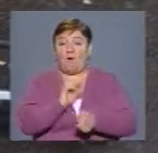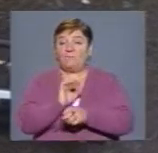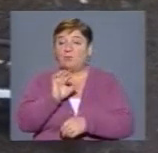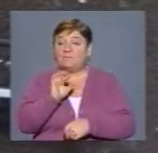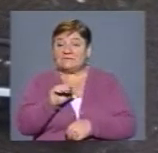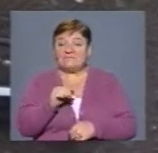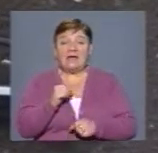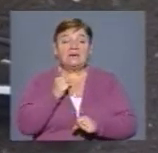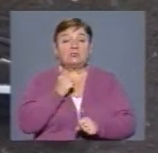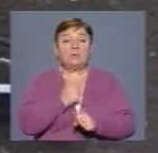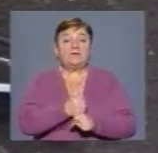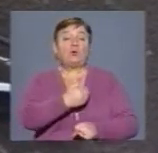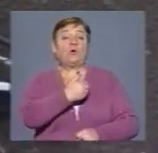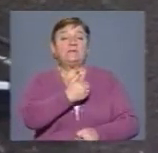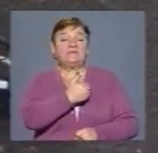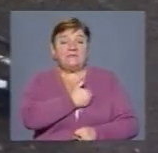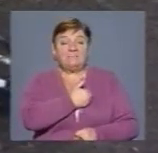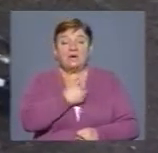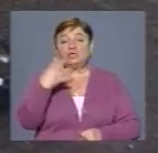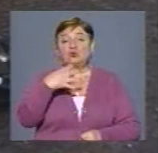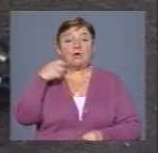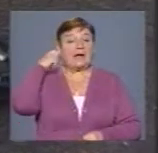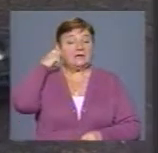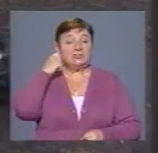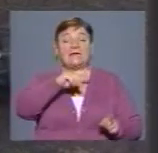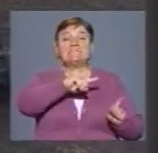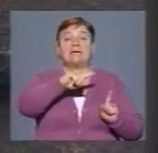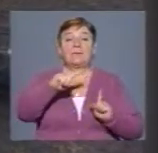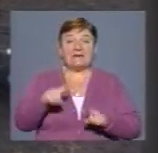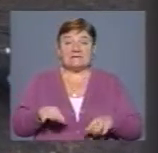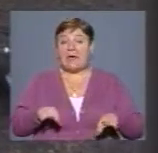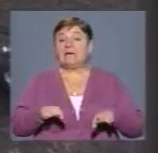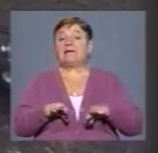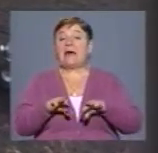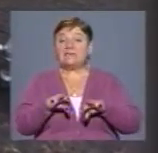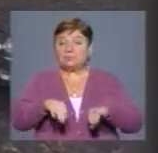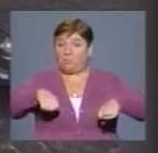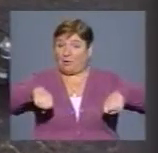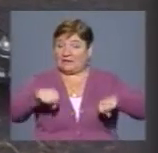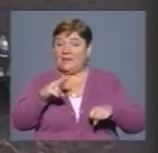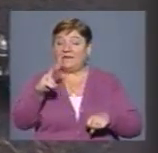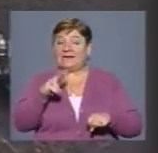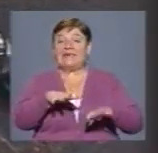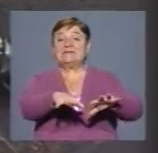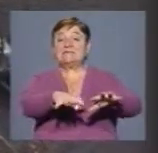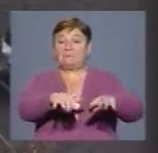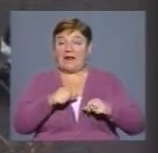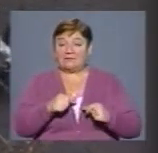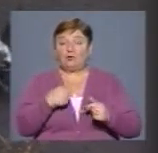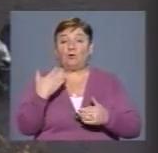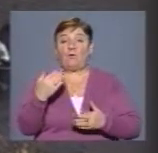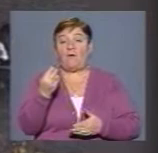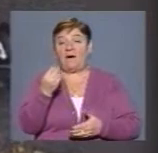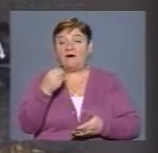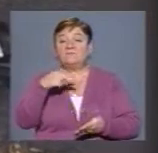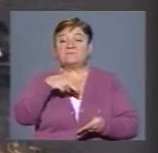з'ясували, що його намагався перемістити 40-річний закарпатець. Транспорт, який перевозився в автобусі, вилучено, його вартість наразі